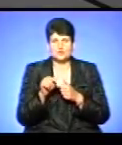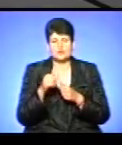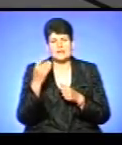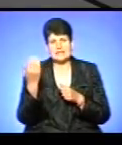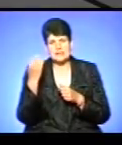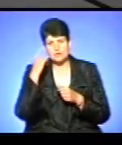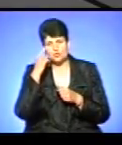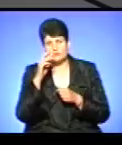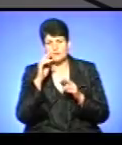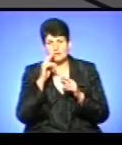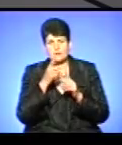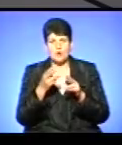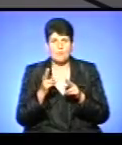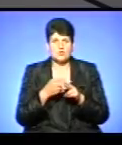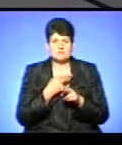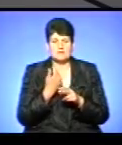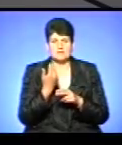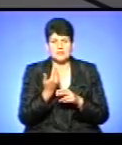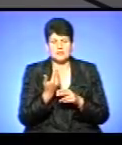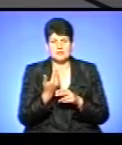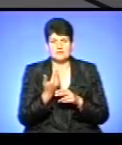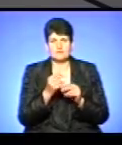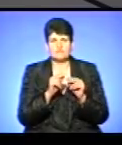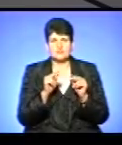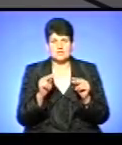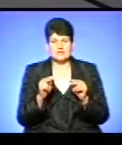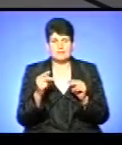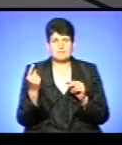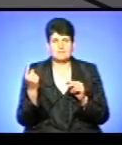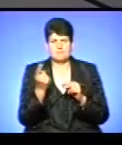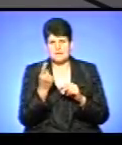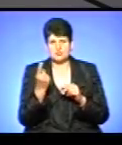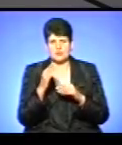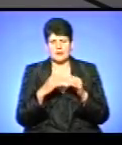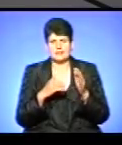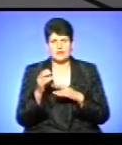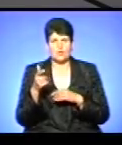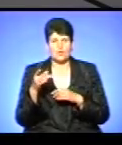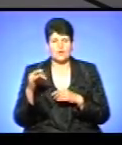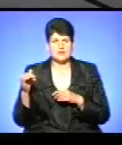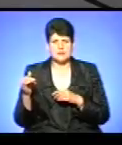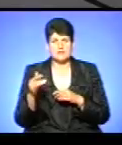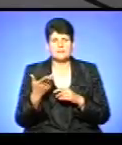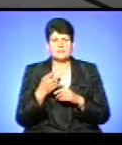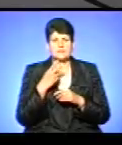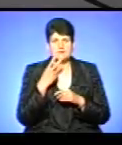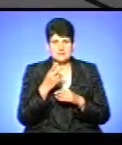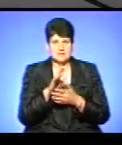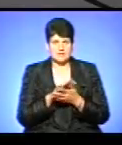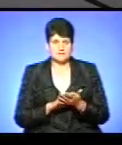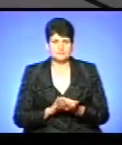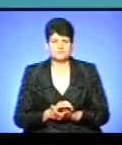їхню думку, незаконного позбавлення їх статусу вчителя першої категорії. Власне, яка ситуація з педагогічним колективом, дивимося